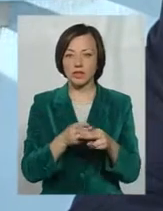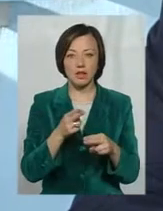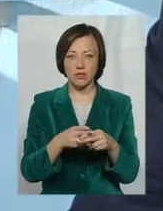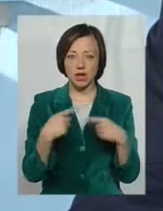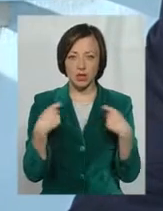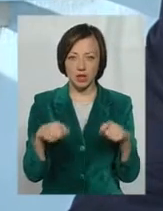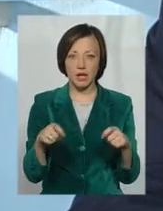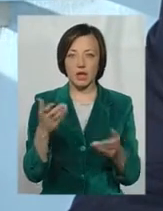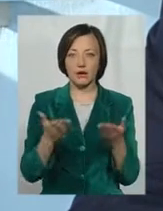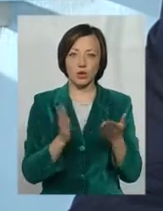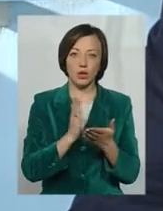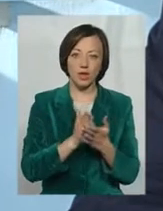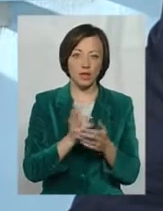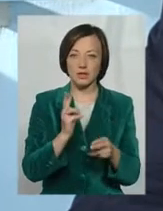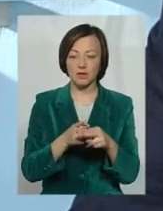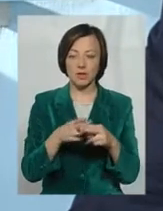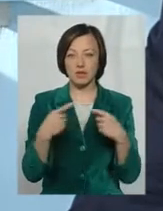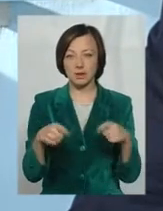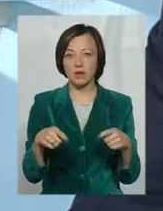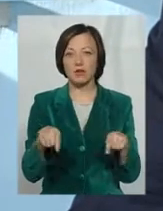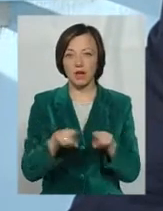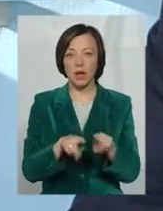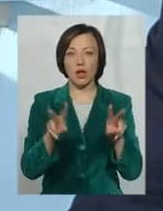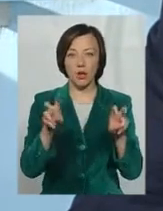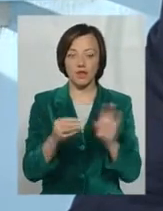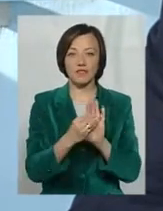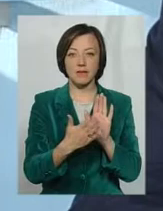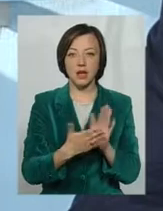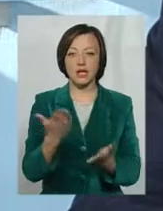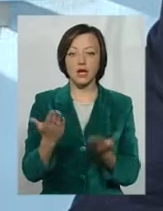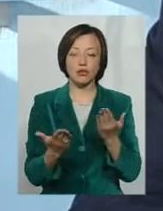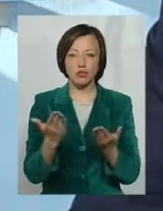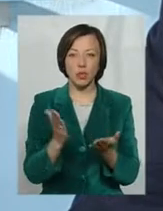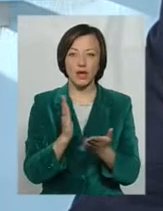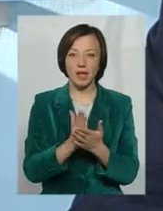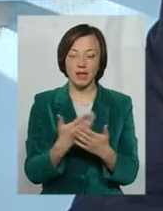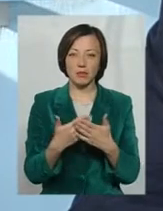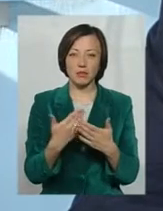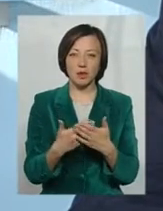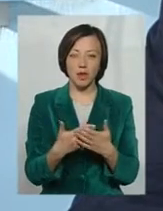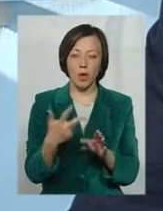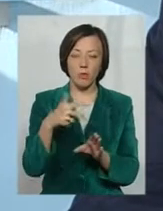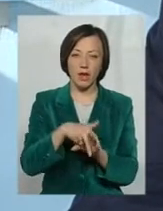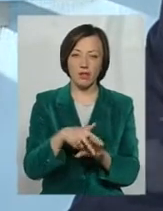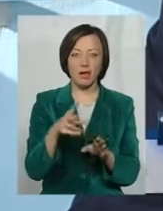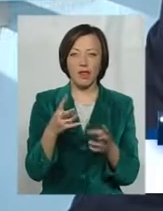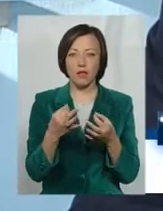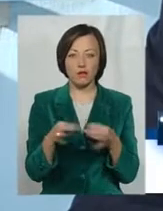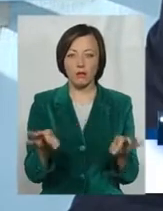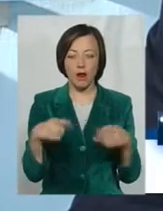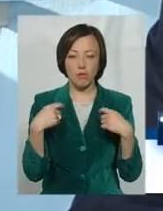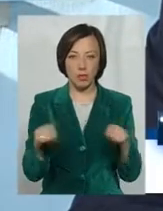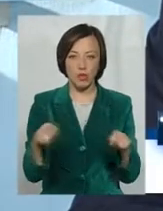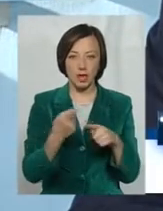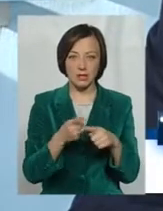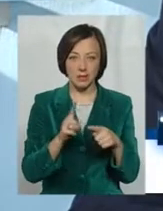реалізації, якщо навіть вони є і не мішають реалізації, то такий лот виставляється. Якщо наявні обтяження, які не дозволяють виставити